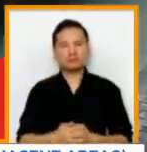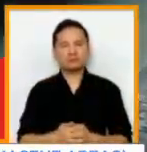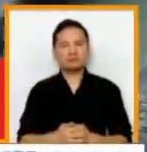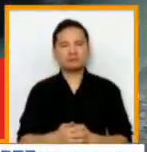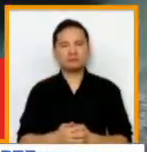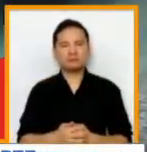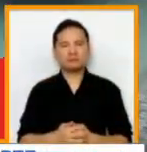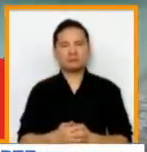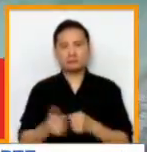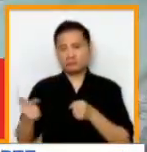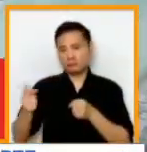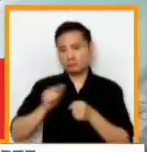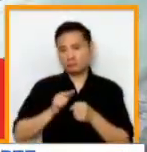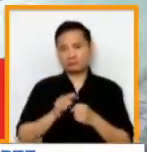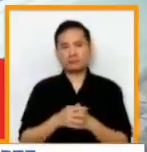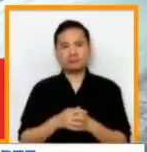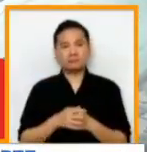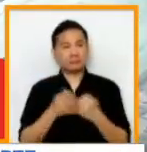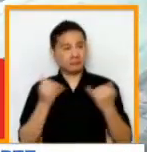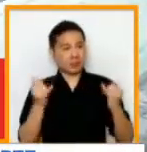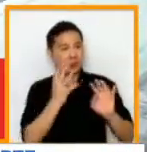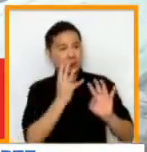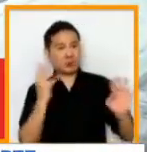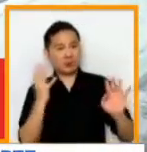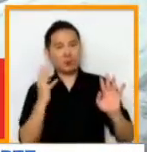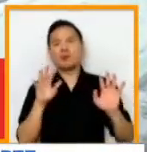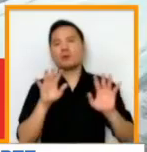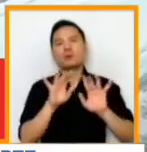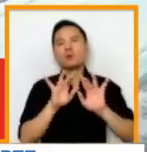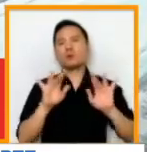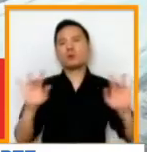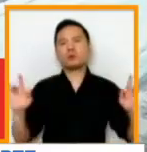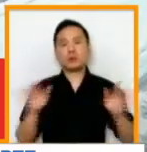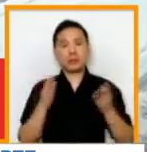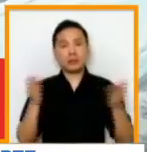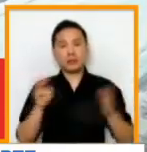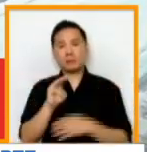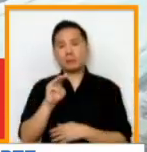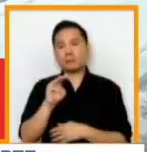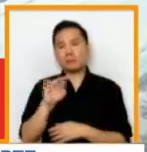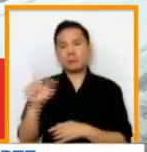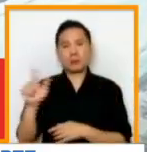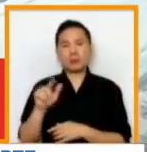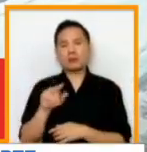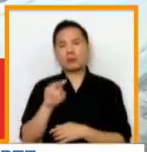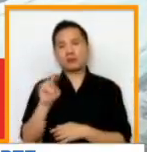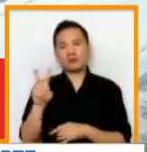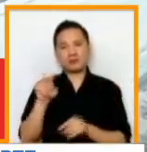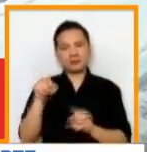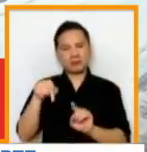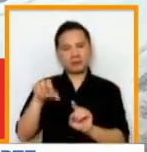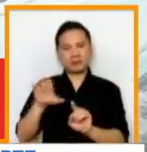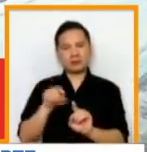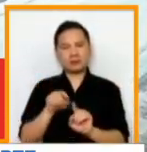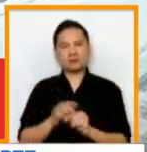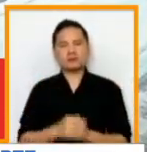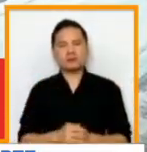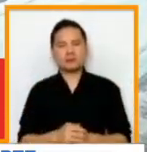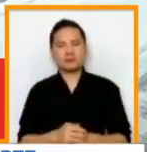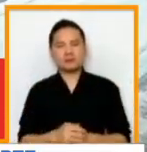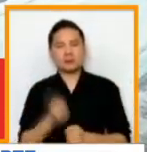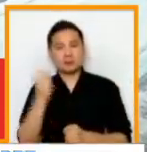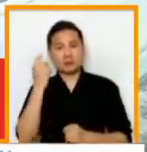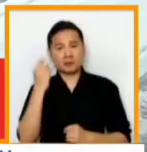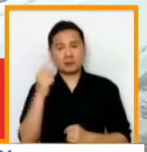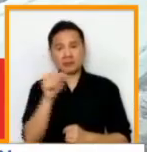mga oras ito ay wala ng pila dito sa tapat ng isang mall sa Novaliches sa Quezon City. Pero meron tayong mga nakita na mahigit sa 10 pa